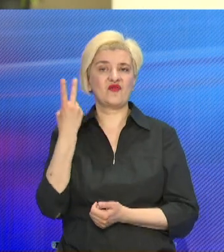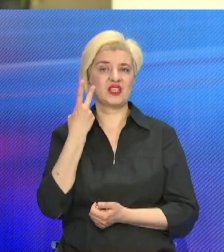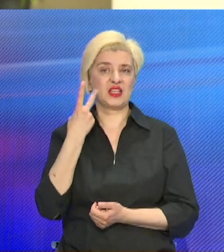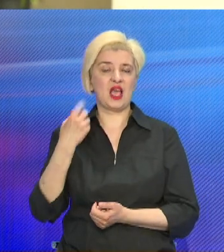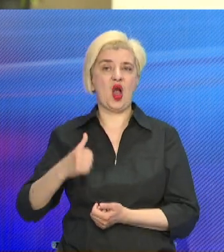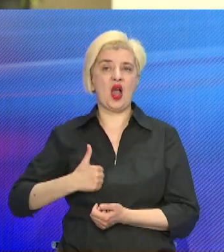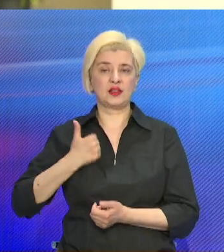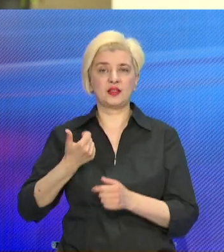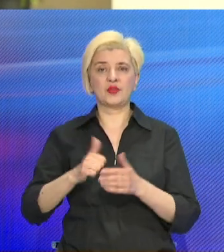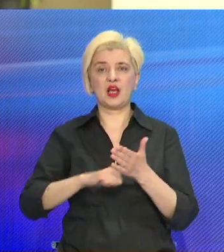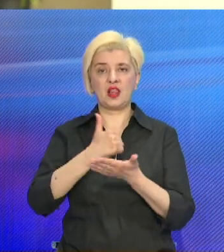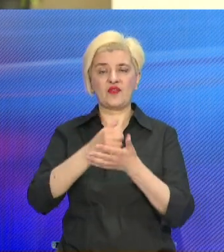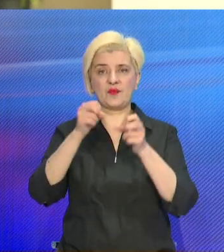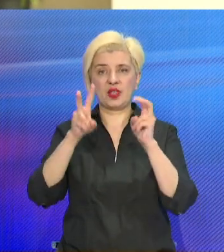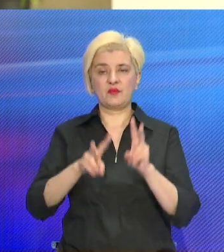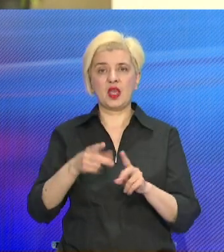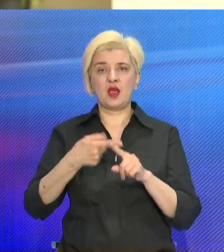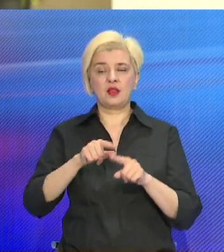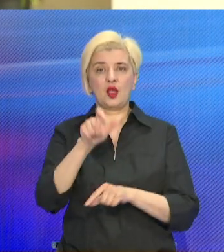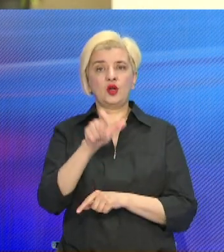экспертами, потому что это люди, которые